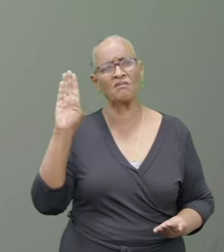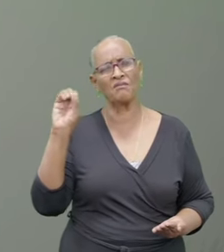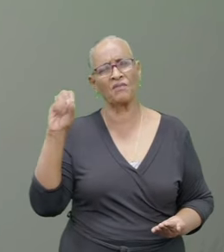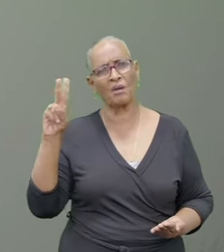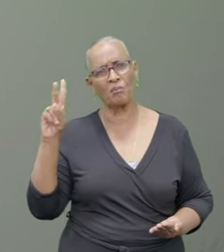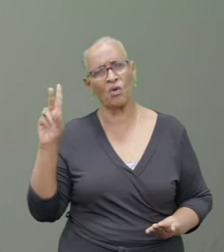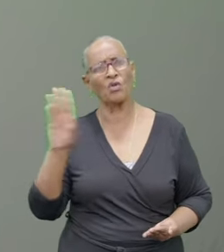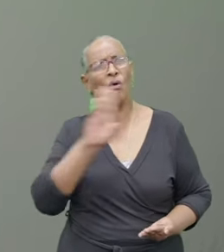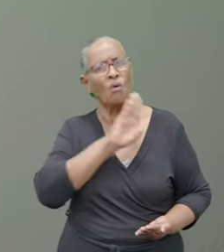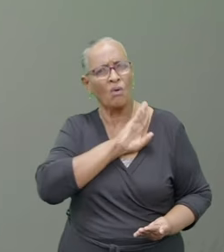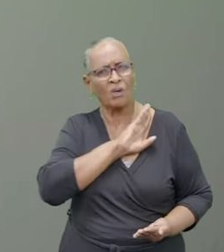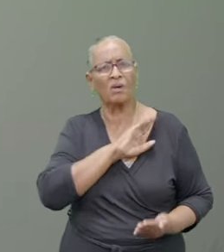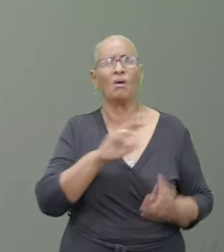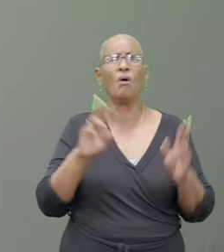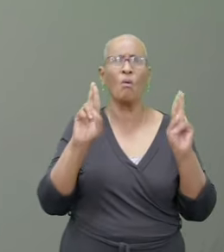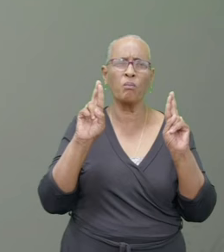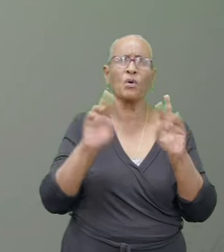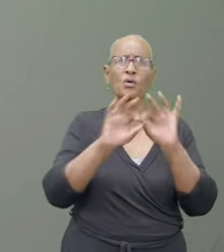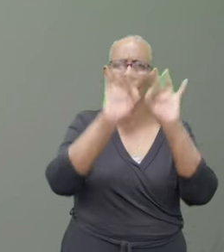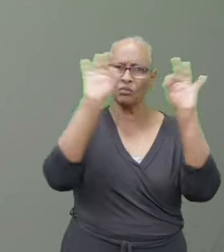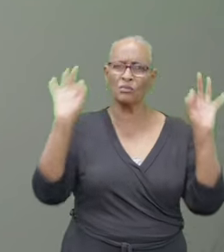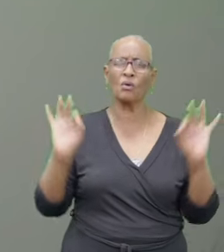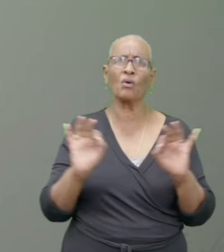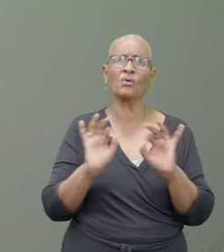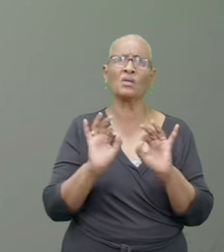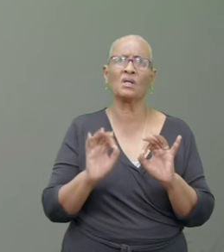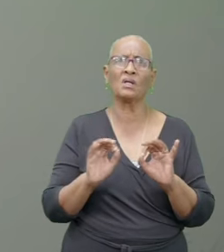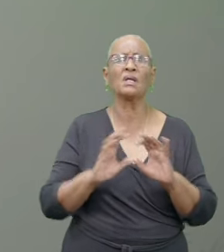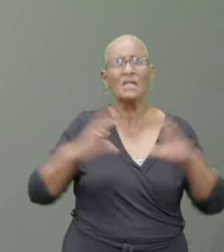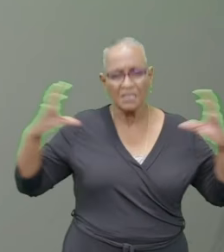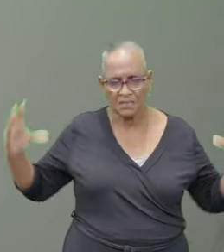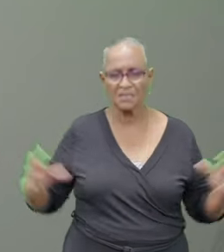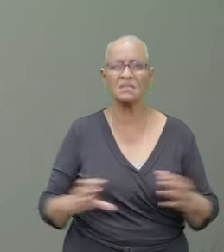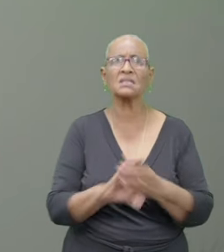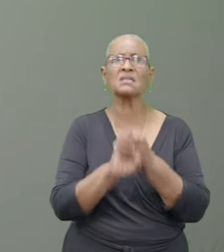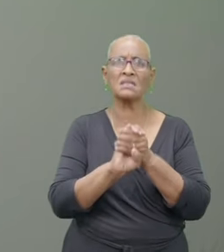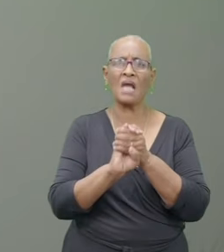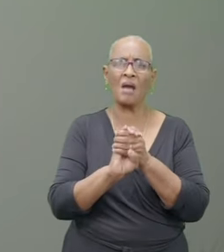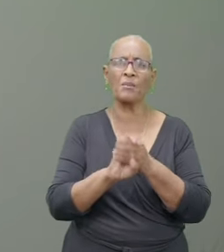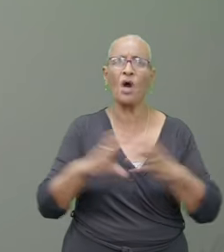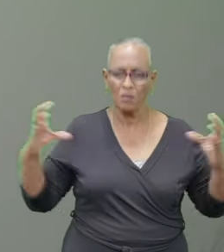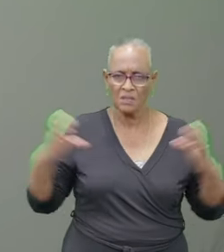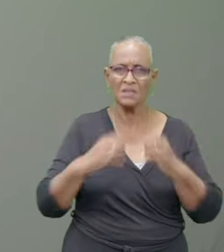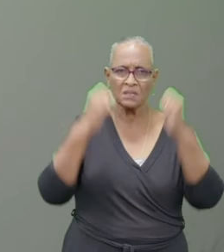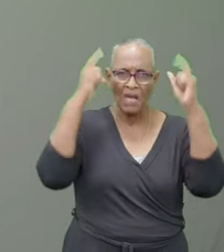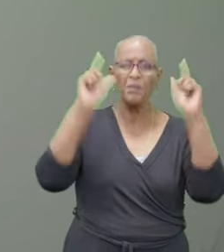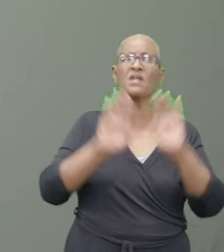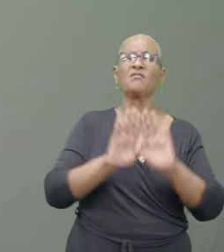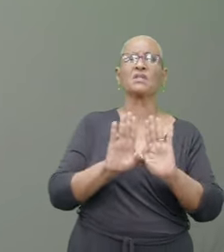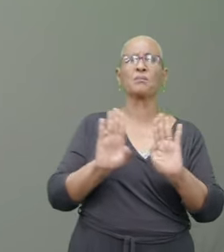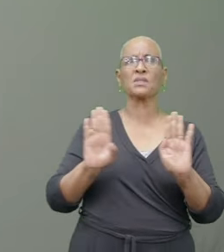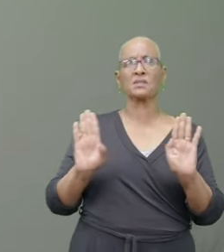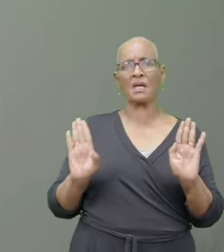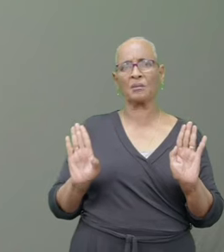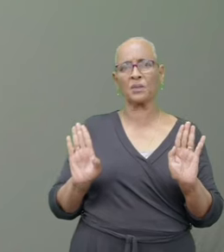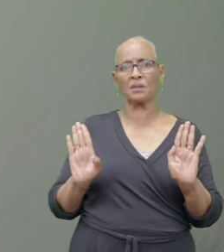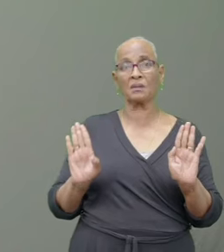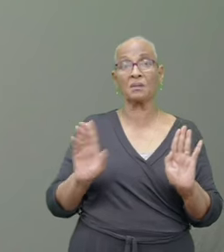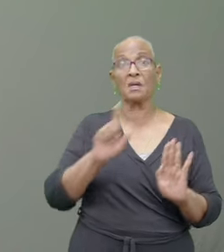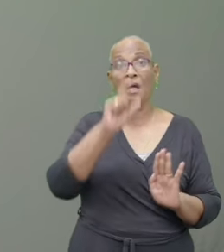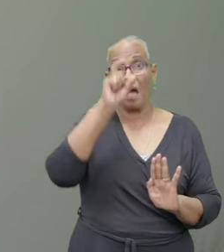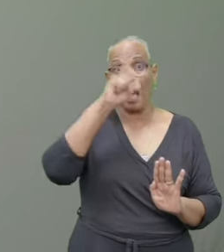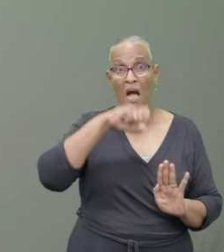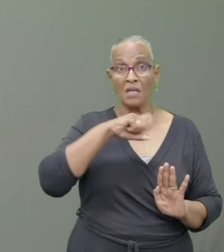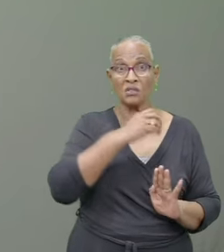ben dat we met z'n allen de handen in één moeten slaan om onze samenleving te beschermen. En als we van